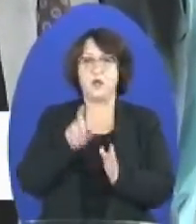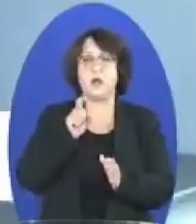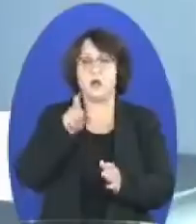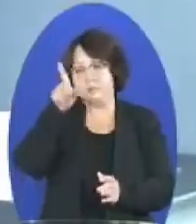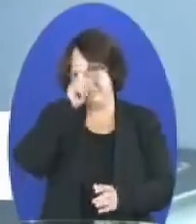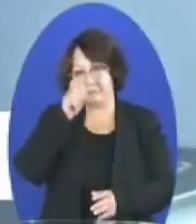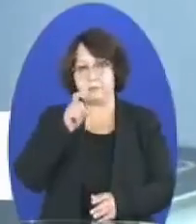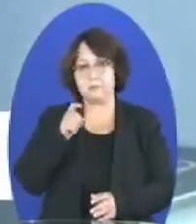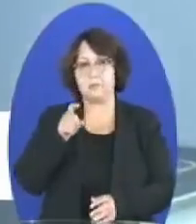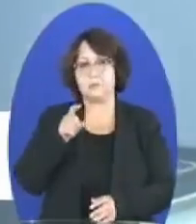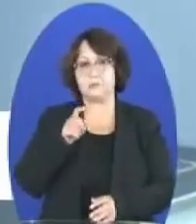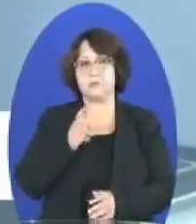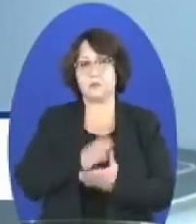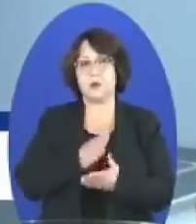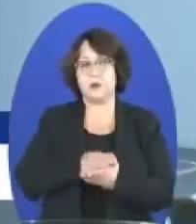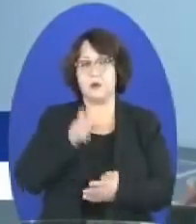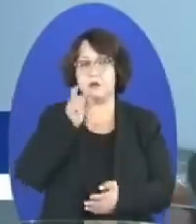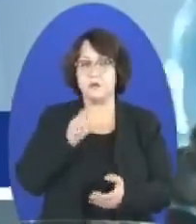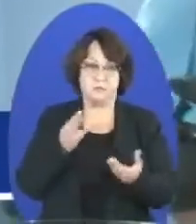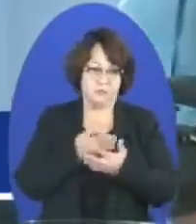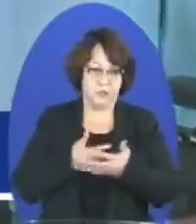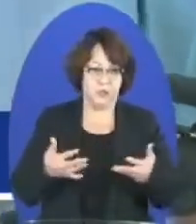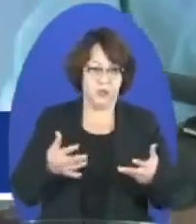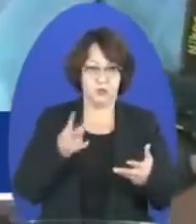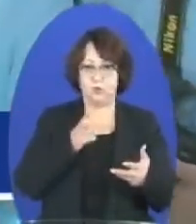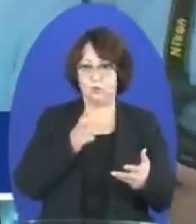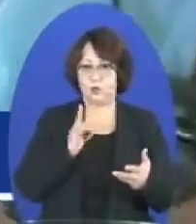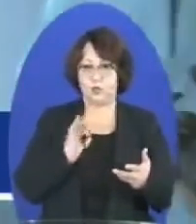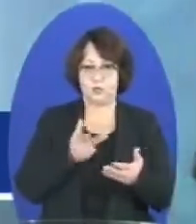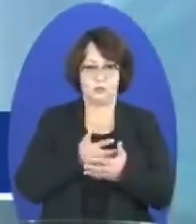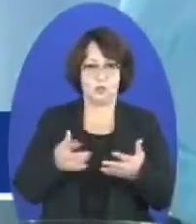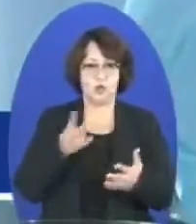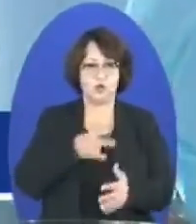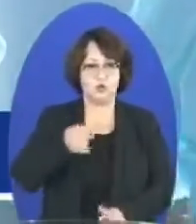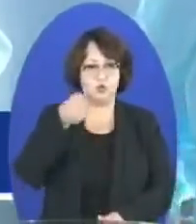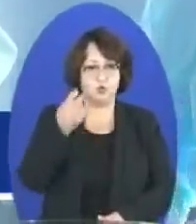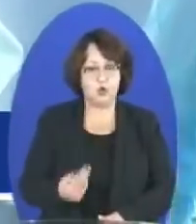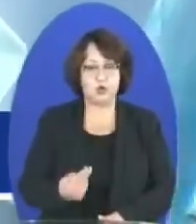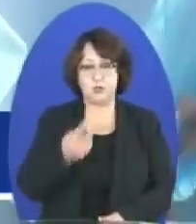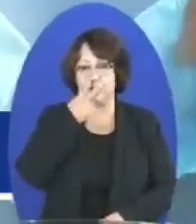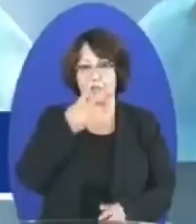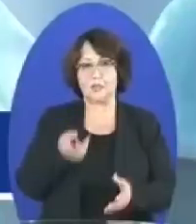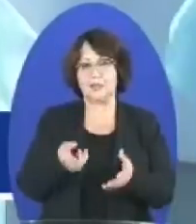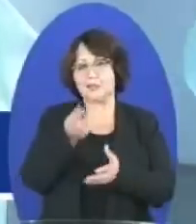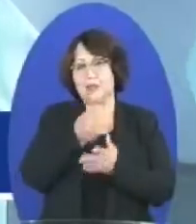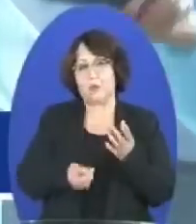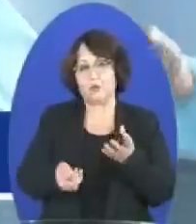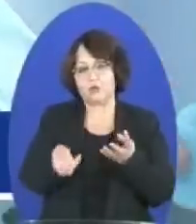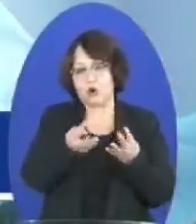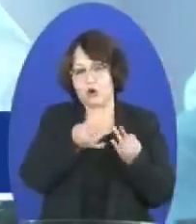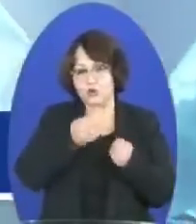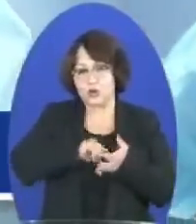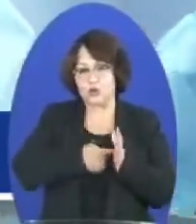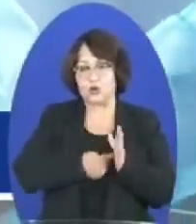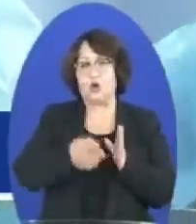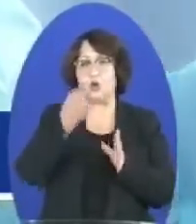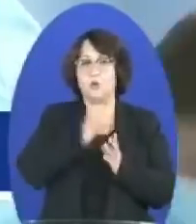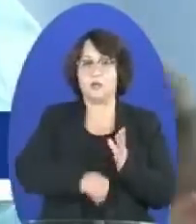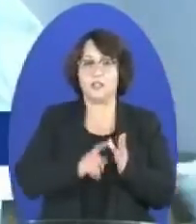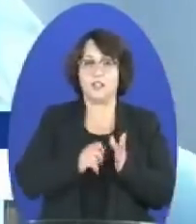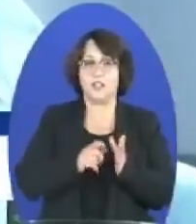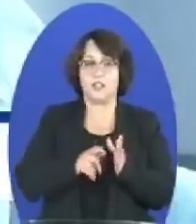байгаа. Эм эмнэлгийн хэрэгс оруулж бодсны нөөц тооцохдоо бас давхар тооцоочлох хэрэгтэй тийм нэг ашиглах одоо шаардлага гарвал нөгөө хүн